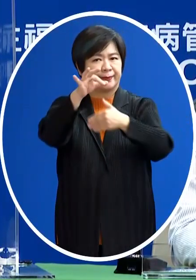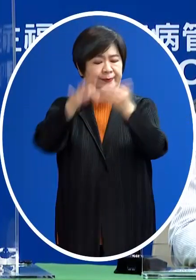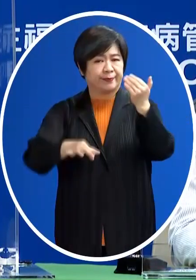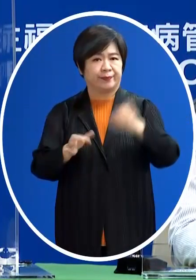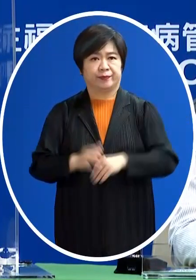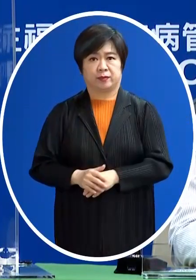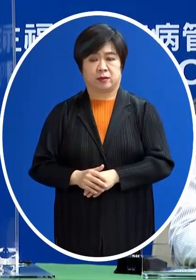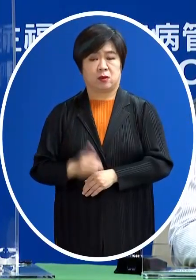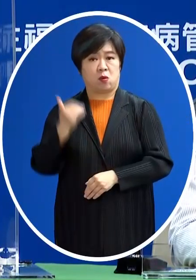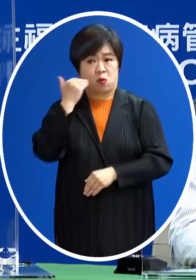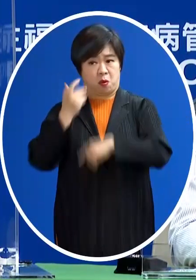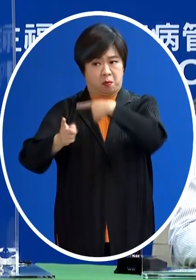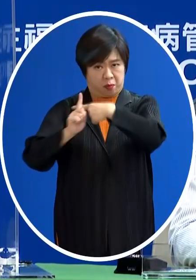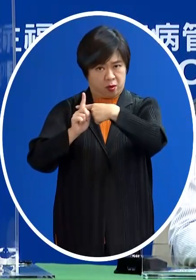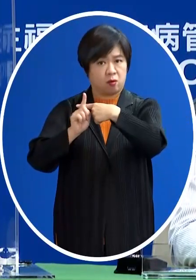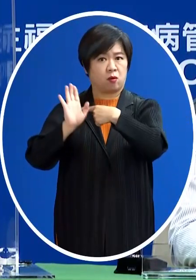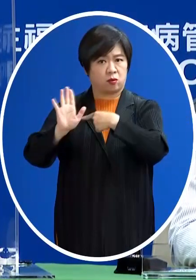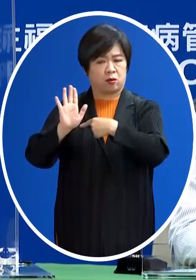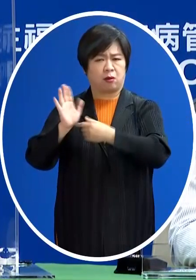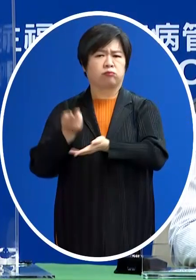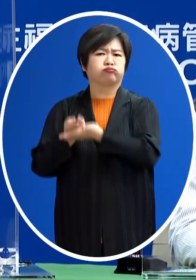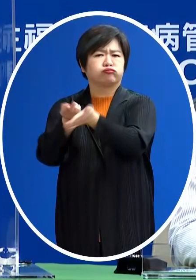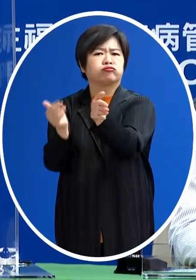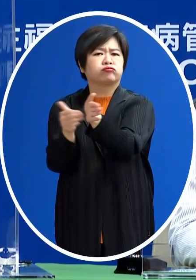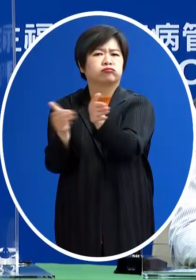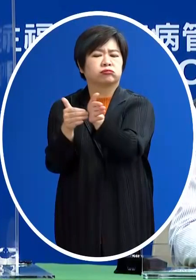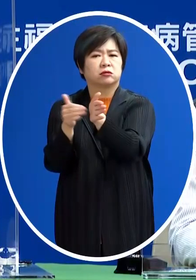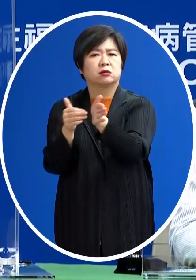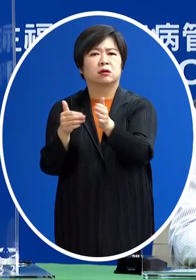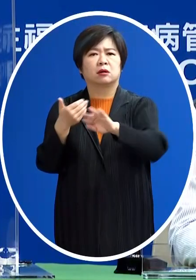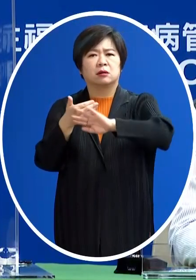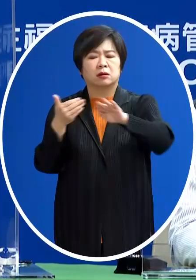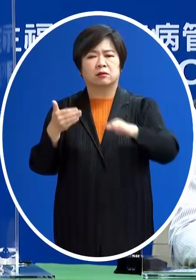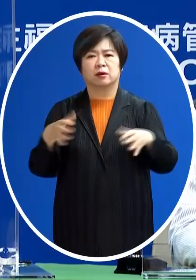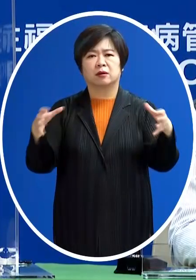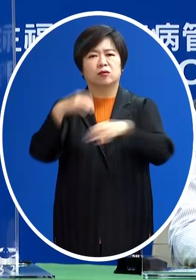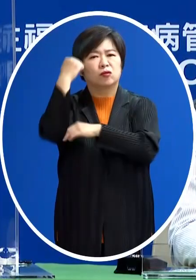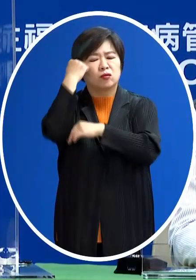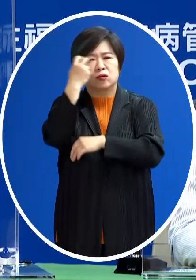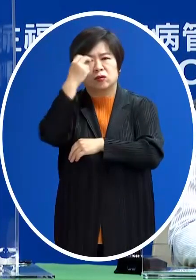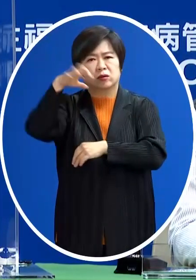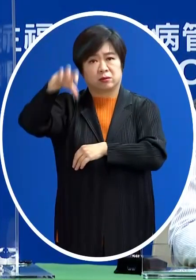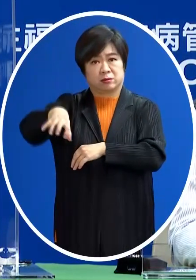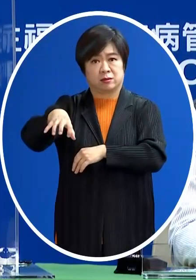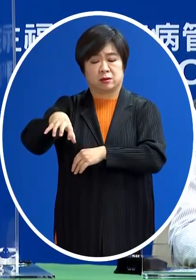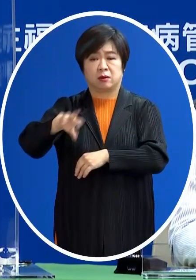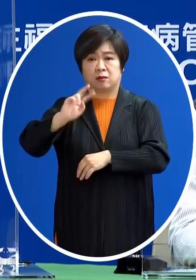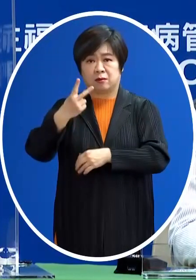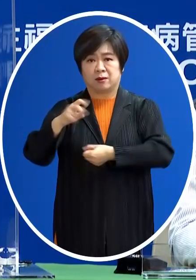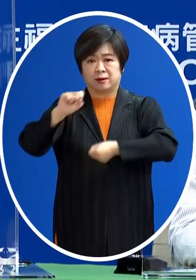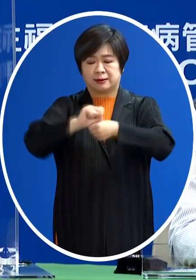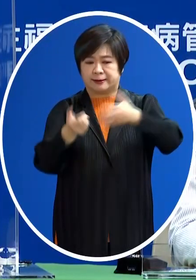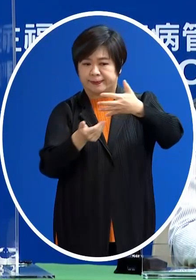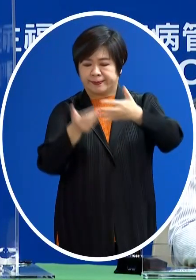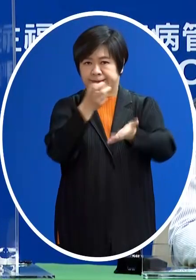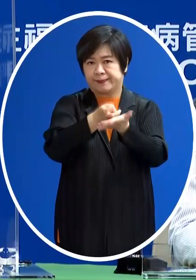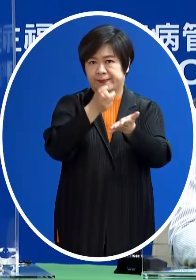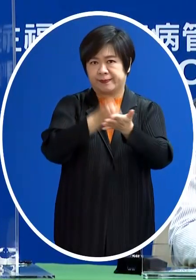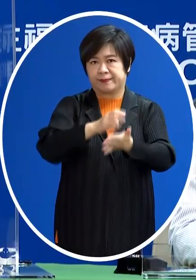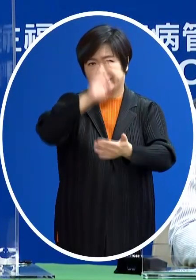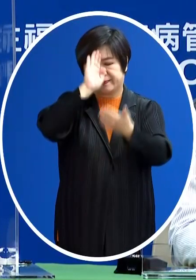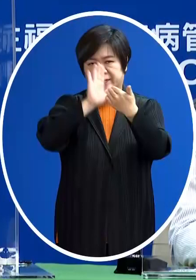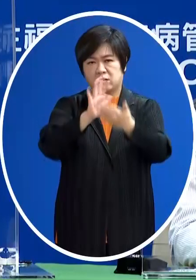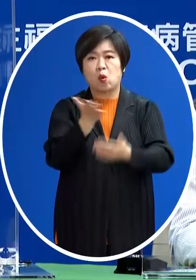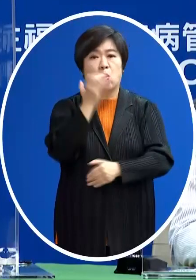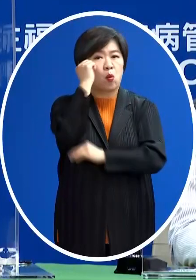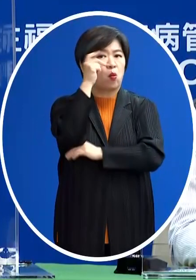在确诊个案，我们以前都送医院，那现在有一些是送集中检疫所跟加强型的防疫旅馆。哦，那